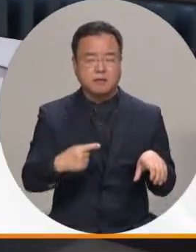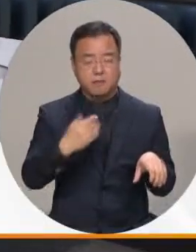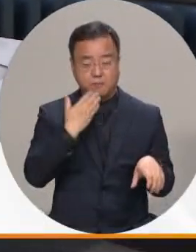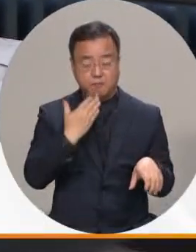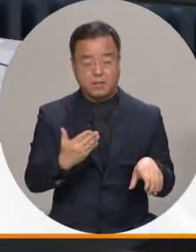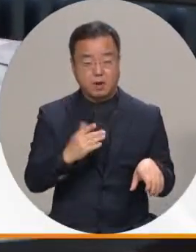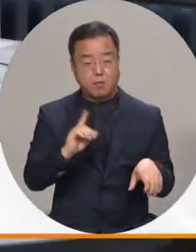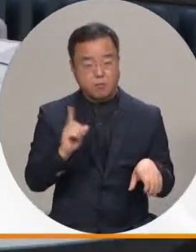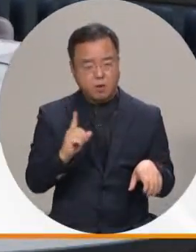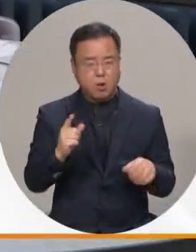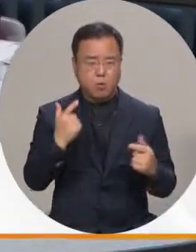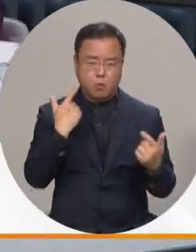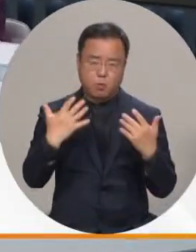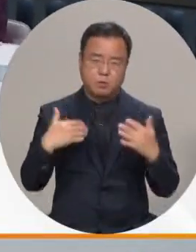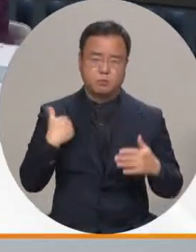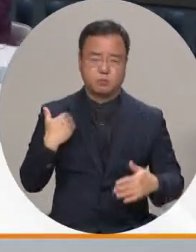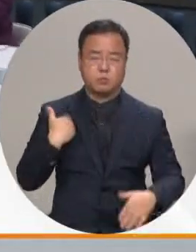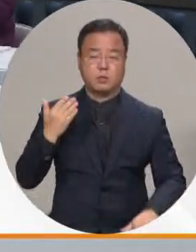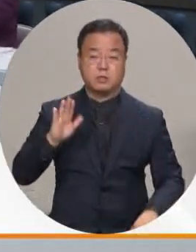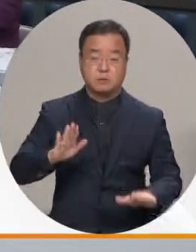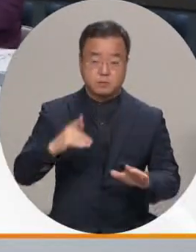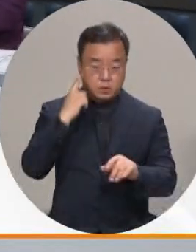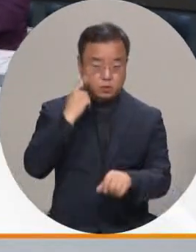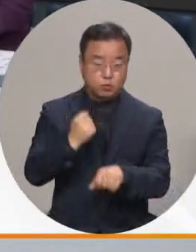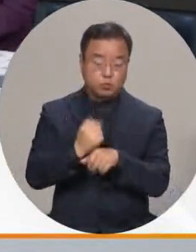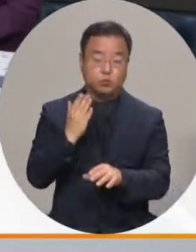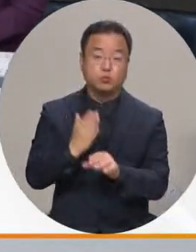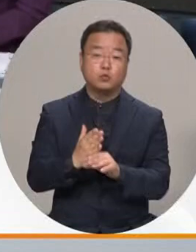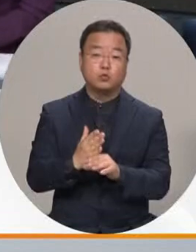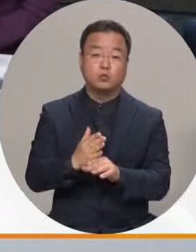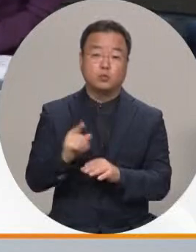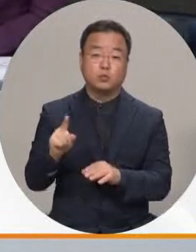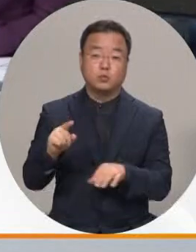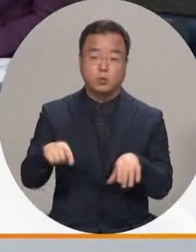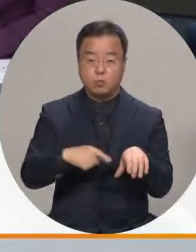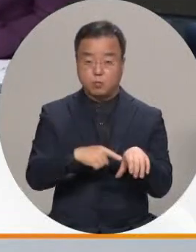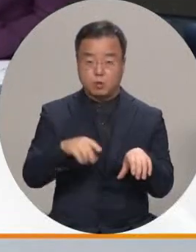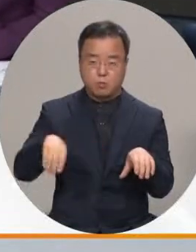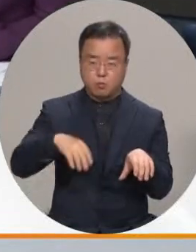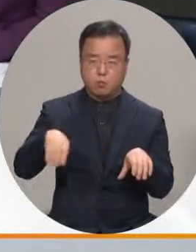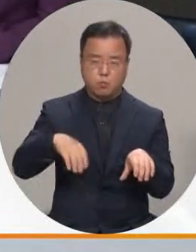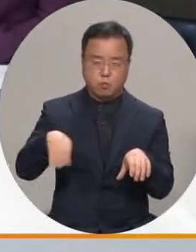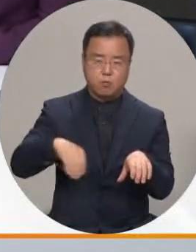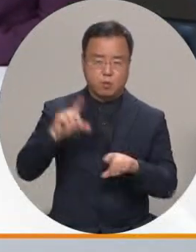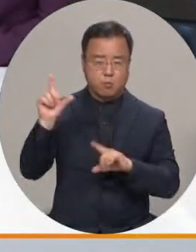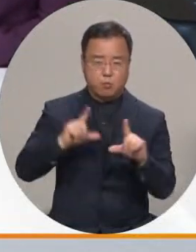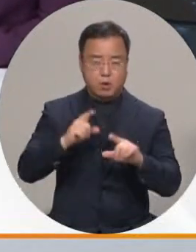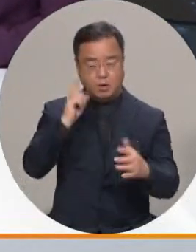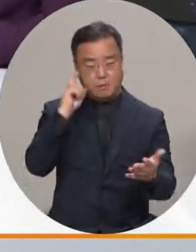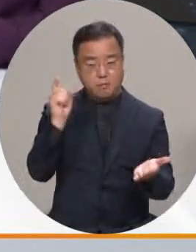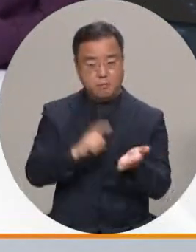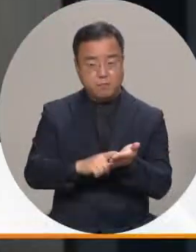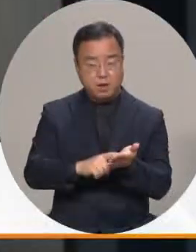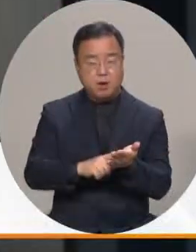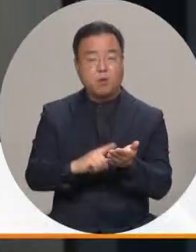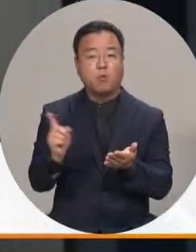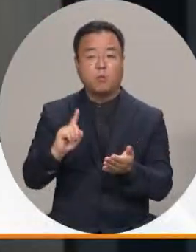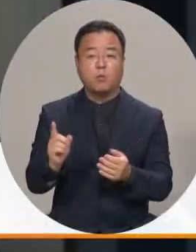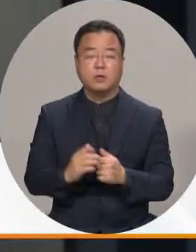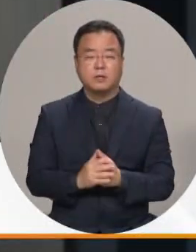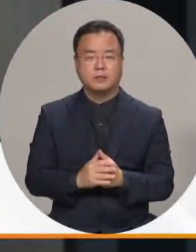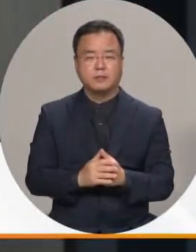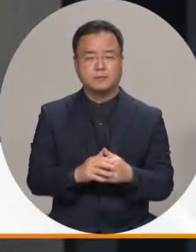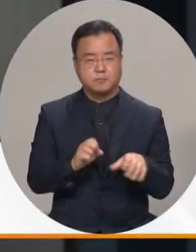규명이 되지 않았었는데 그렇다면 이번 연구에서는 어떻게이 블랙홀의 회전을 알아낸 겁니까네 어 블랙 골이 뿜고 있는